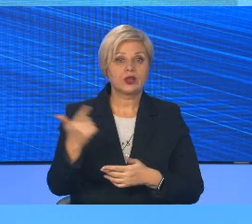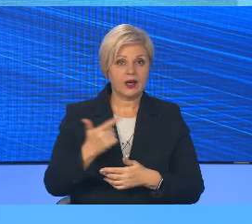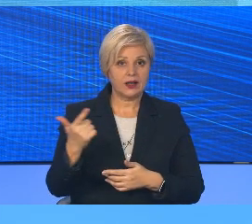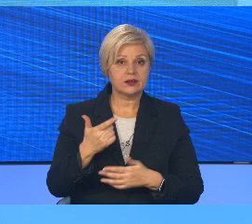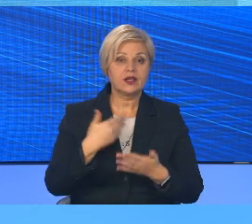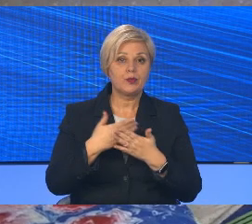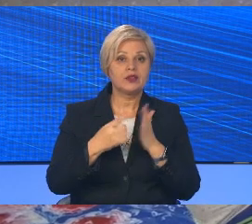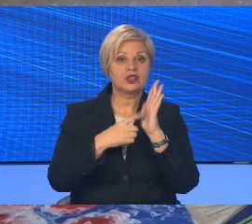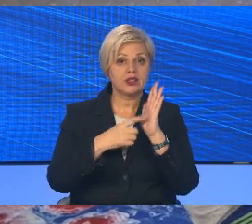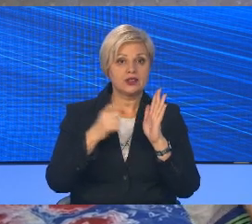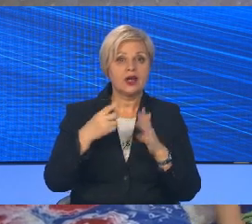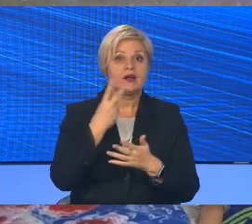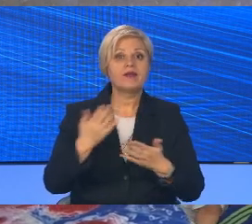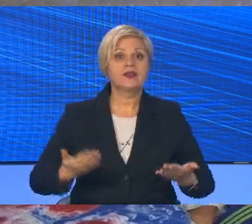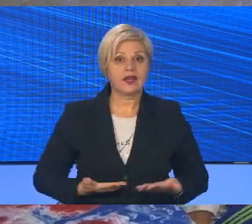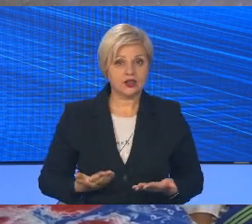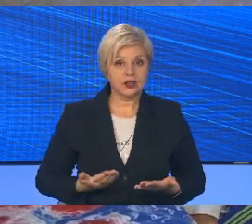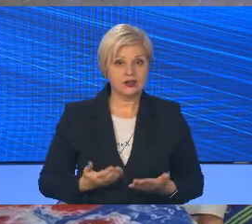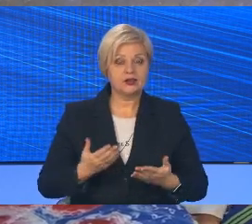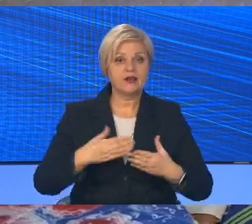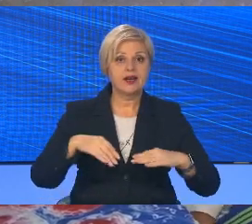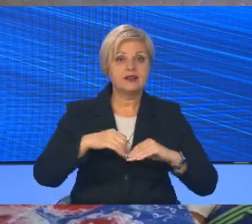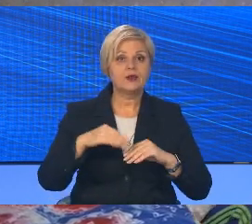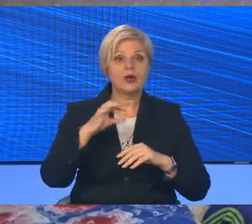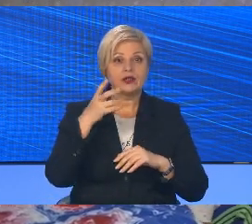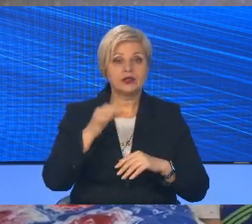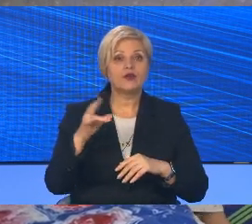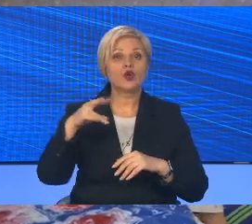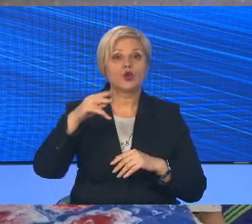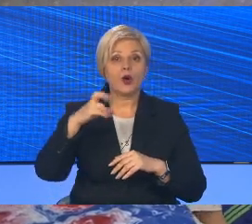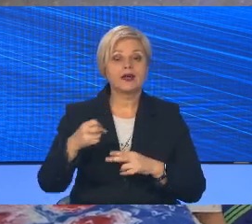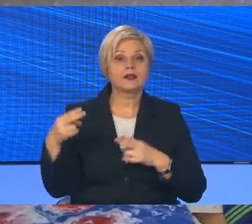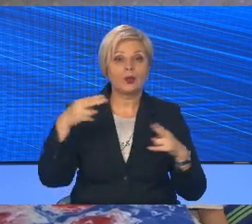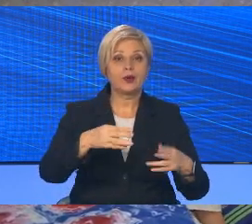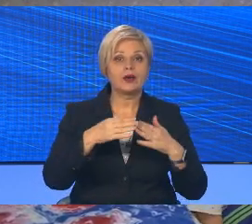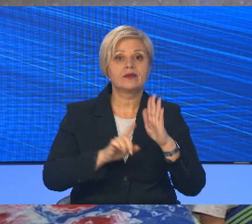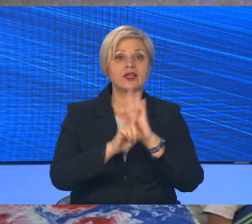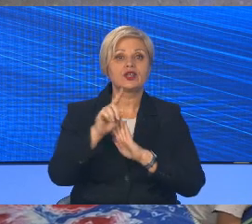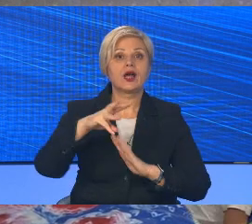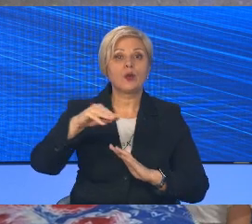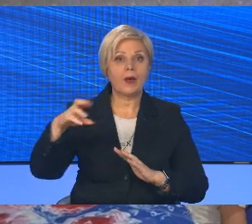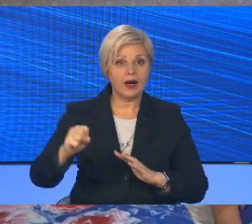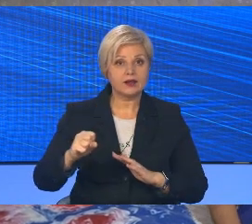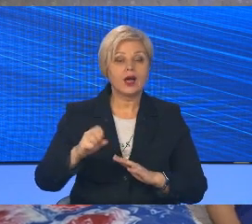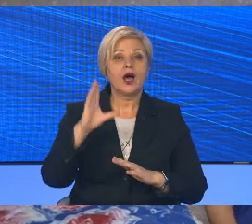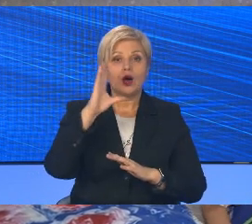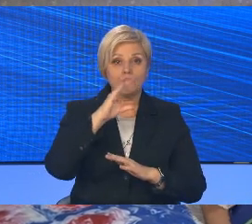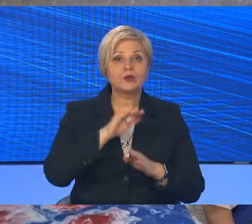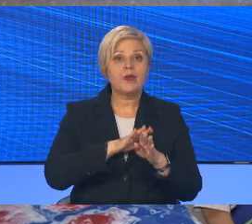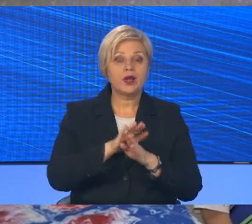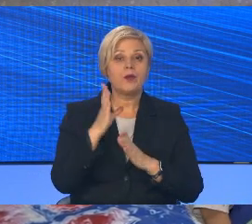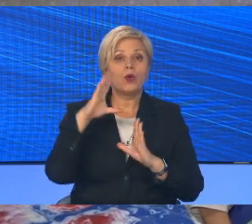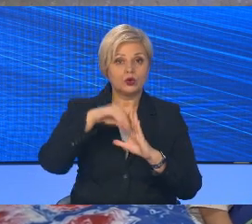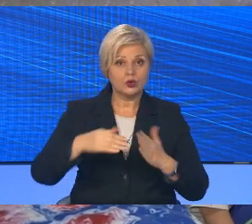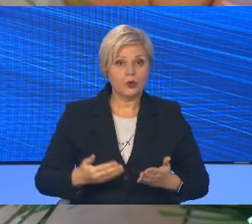и каля 600 вид на жыхарство. Семья Елисеевых из Луганска приехала в Гомель на початку соковика. Поспели полностью